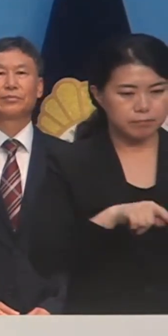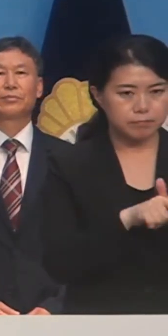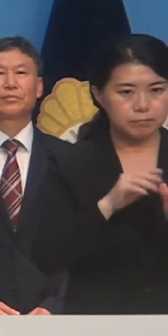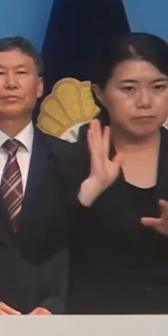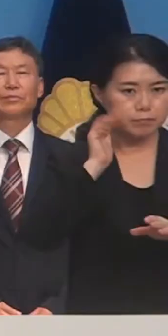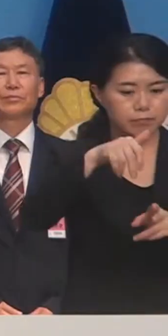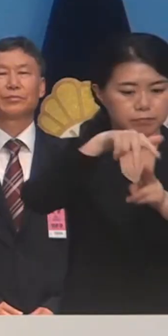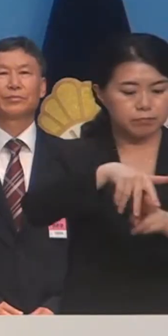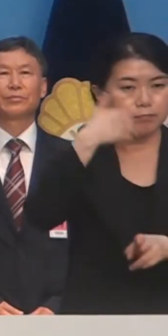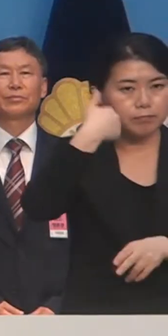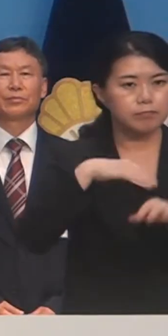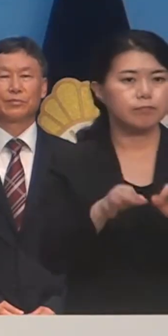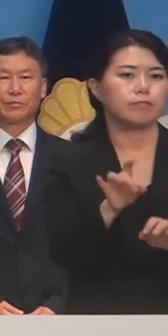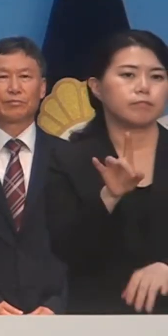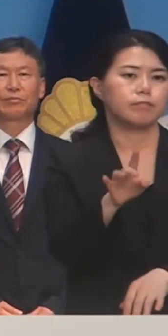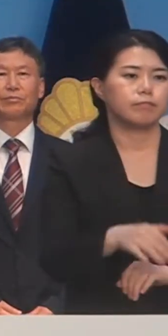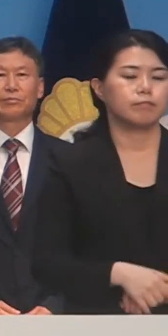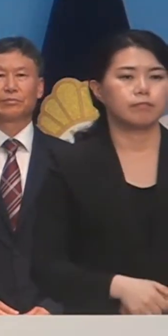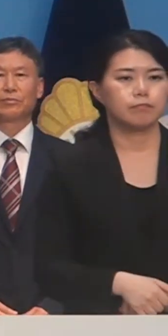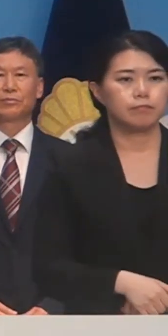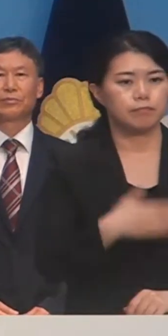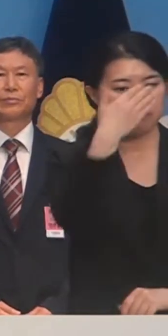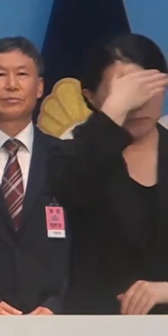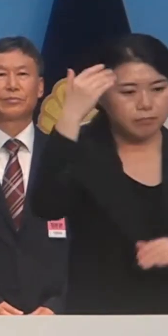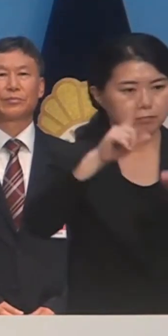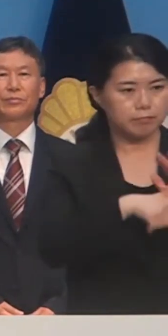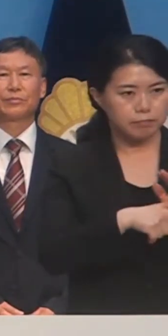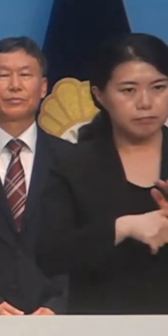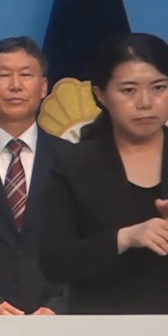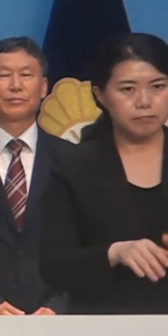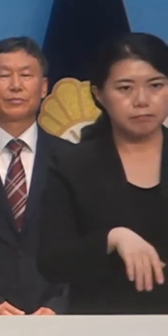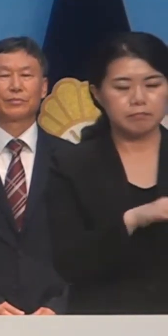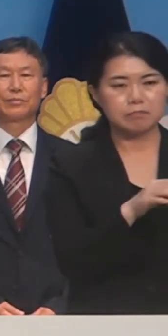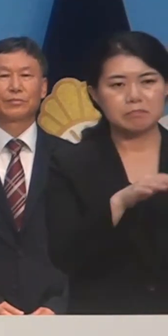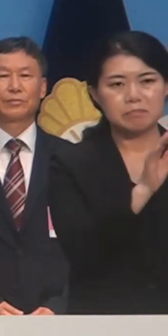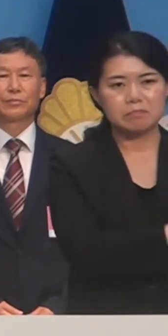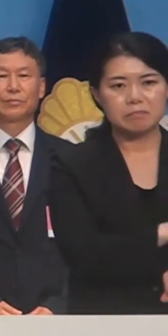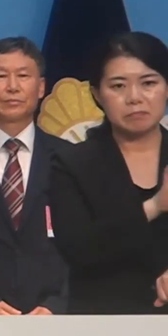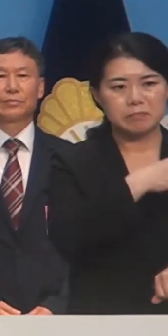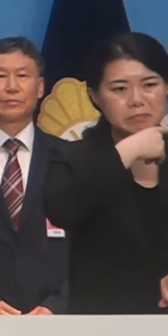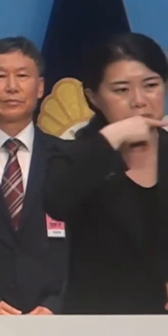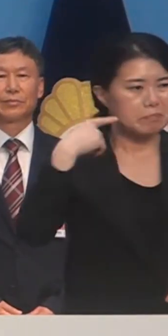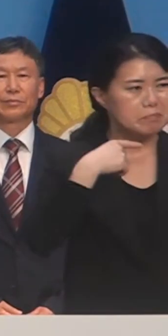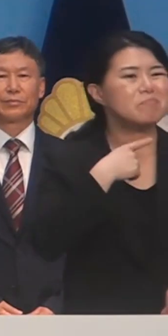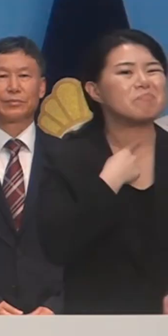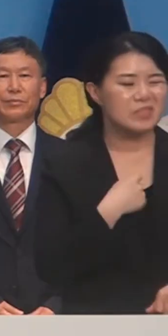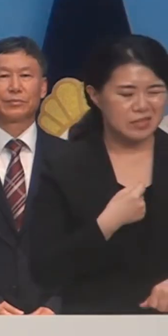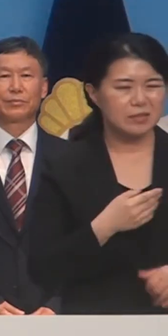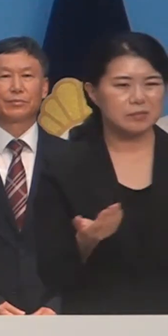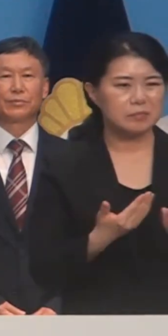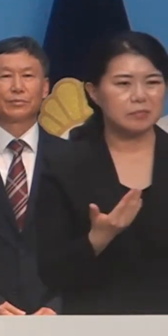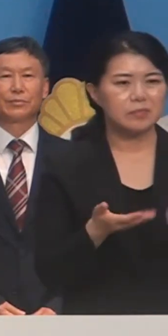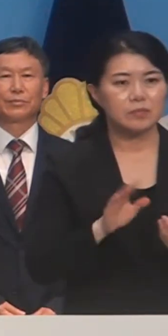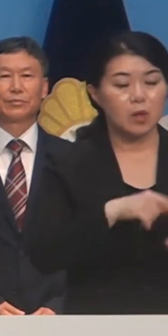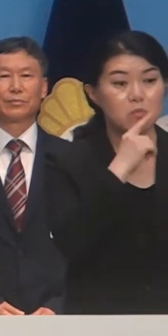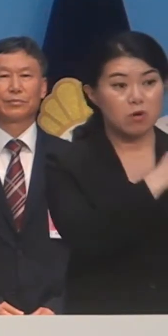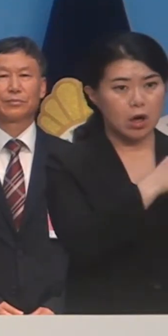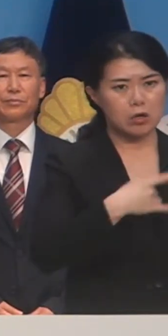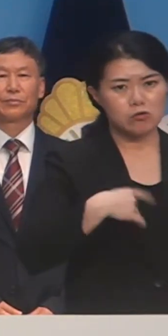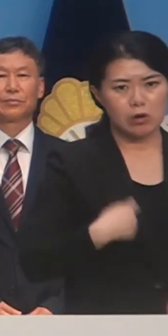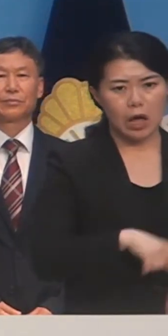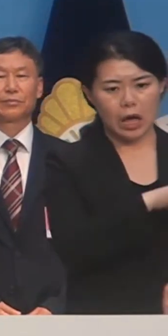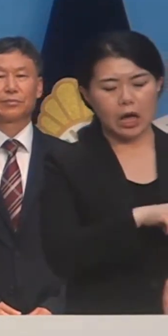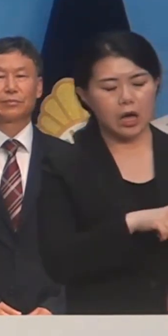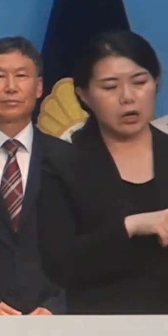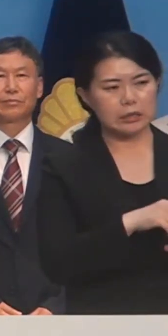대통령 후보는 김문수이다. 청년 시절 대표적인 좌익 빨갱이 운동가였던 김문수는 북한과 중공의